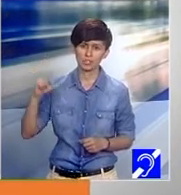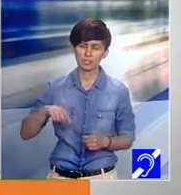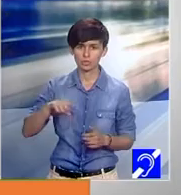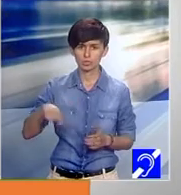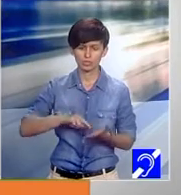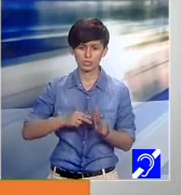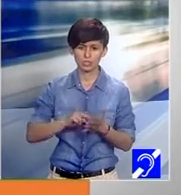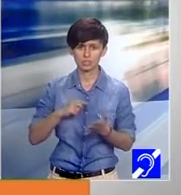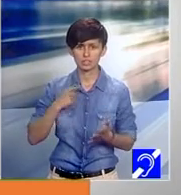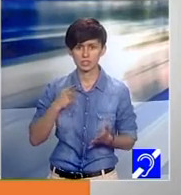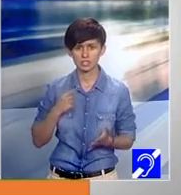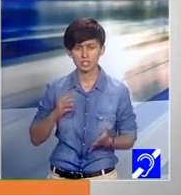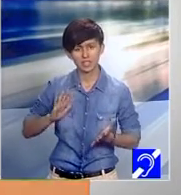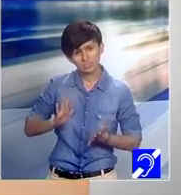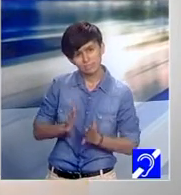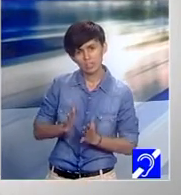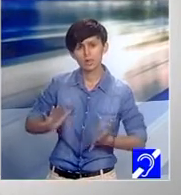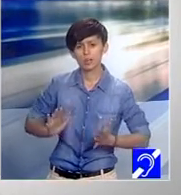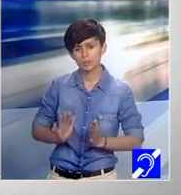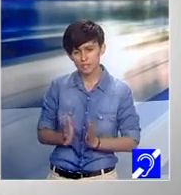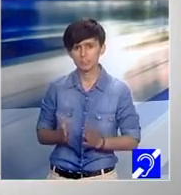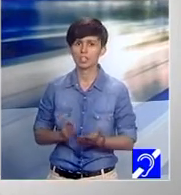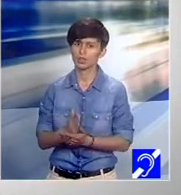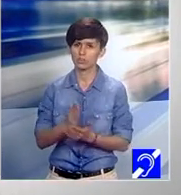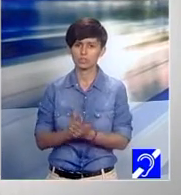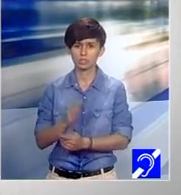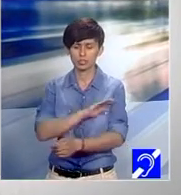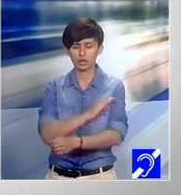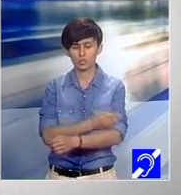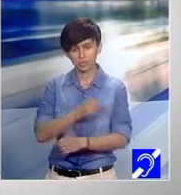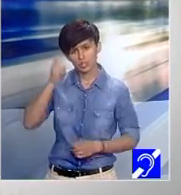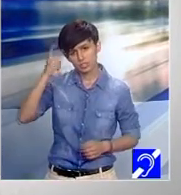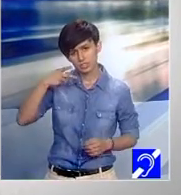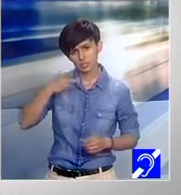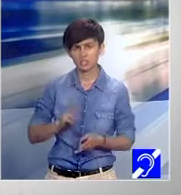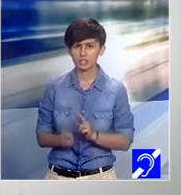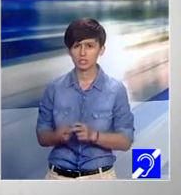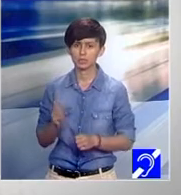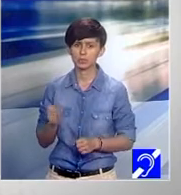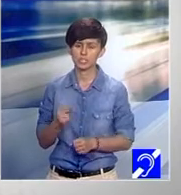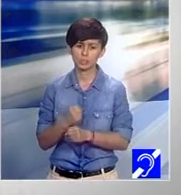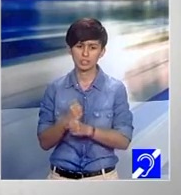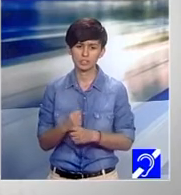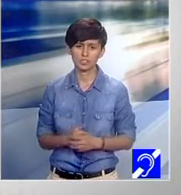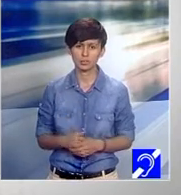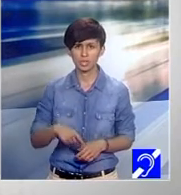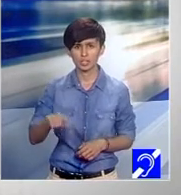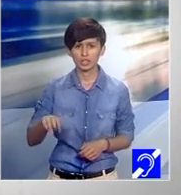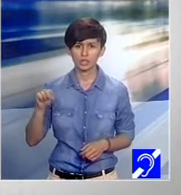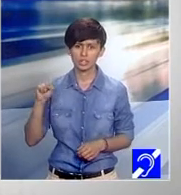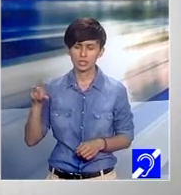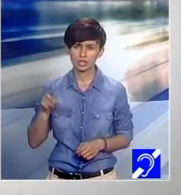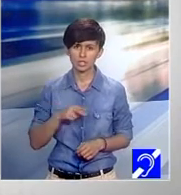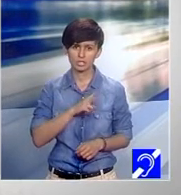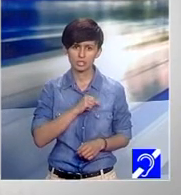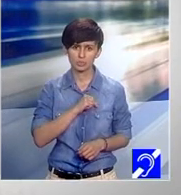este acela de a presa continuu și a pisa autoritățile să înțeleagă exact cum trebuie făcut. Noi tocmai de aceea în 30 martie am avut un dialog